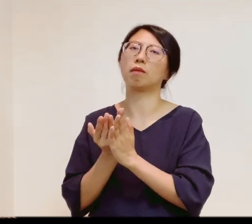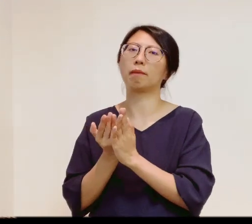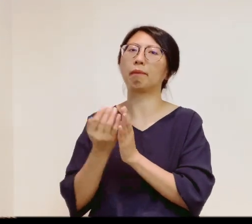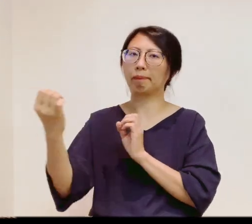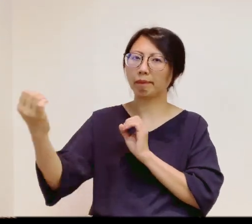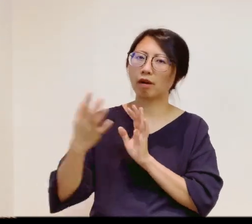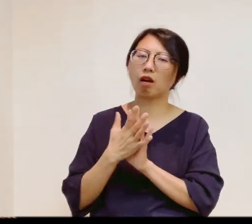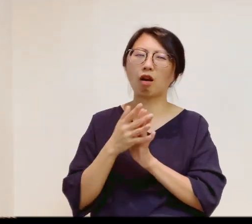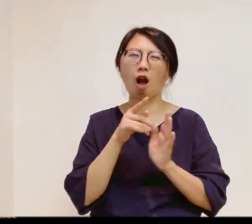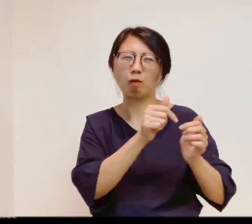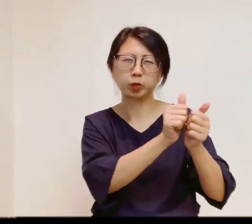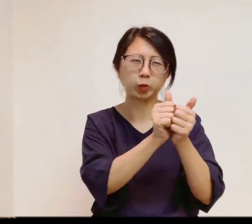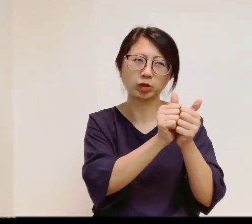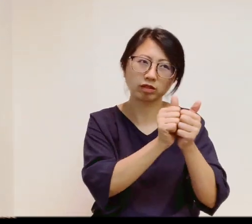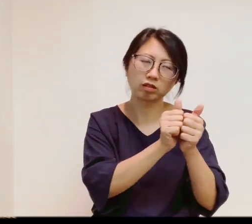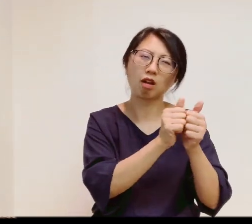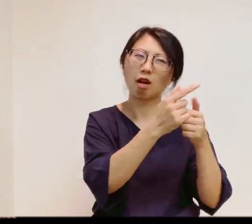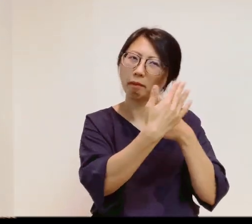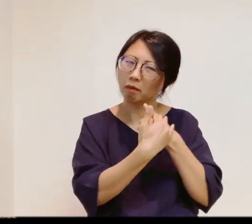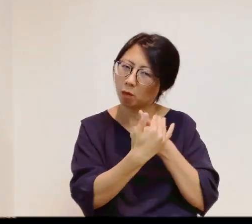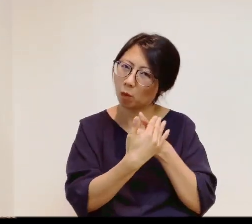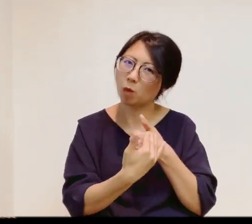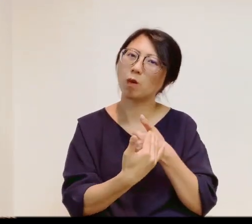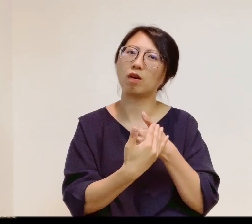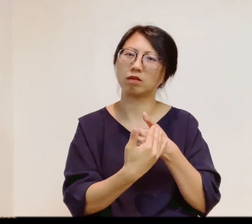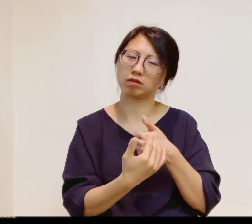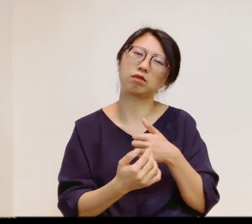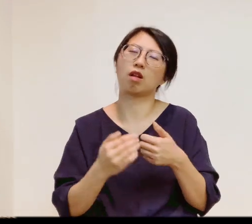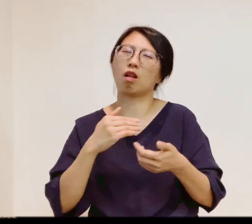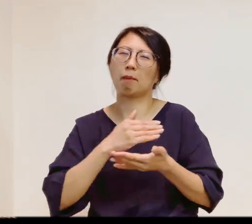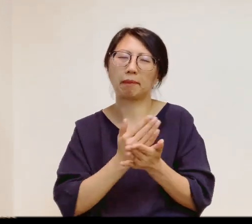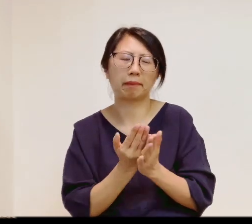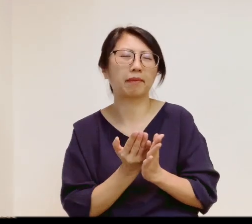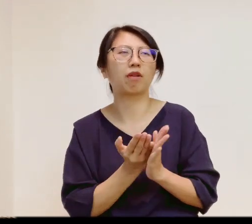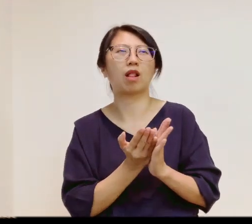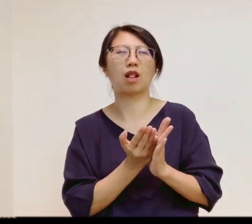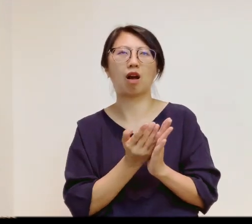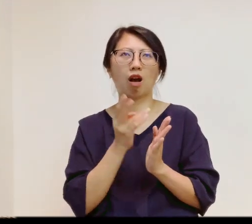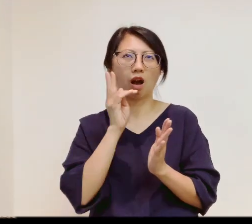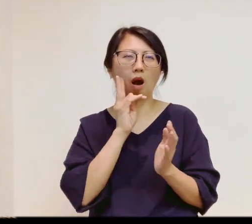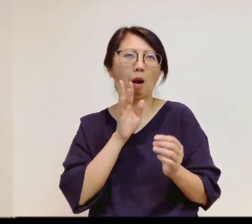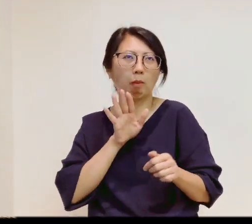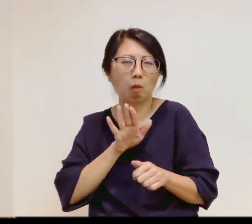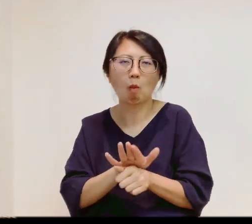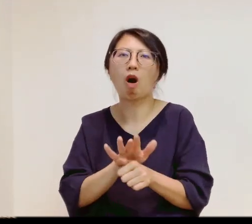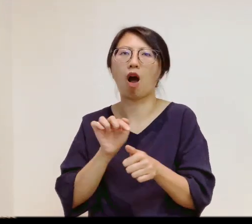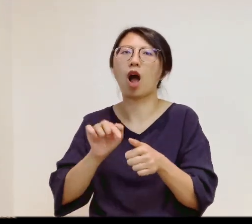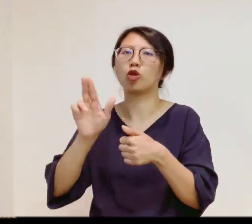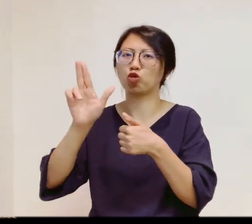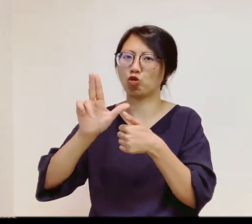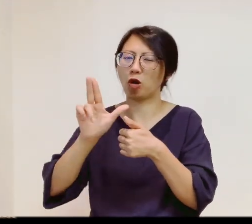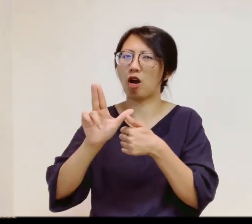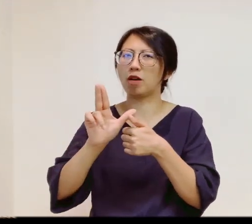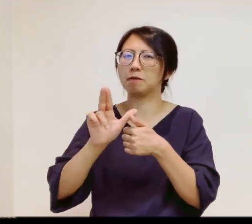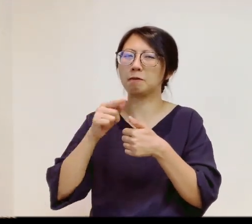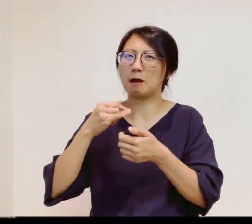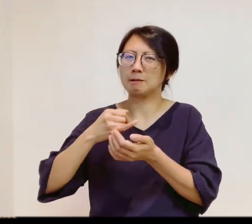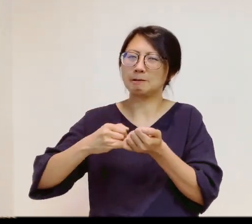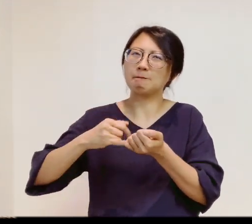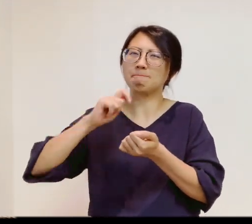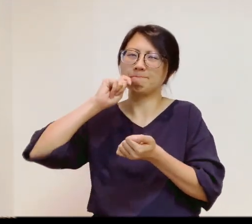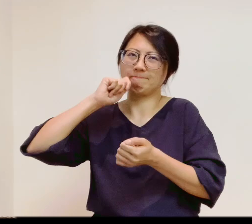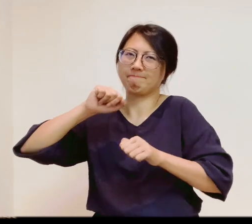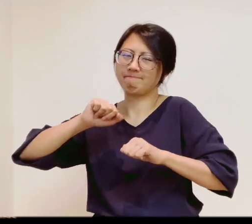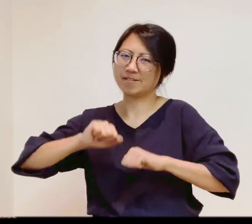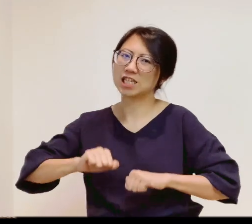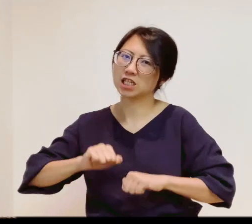友咧，嗰種即係咁永恆嘅。嘅一種友誼咧，係好幫助佢當時裏邊咧喺逆